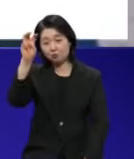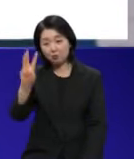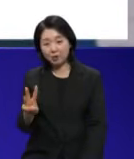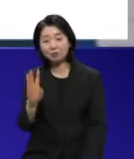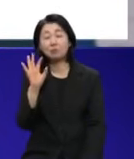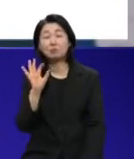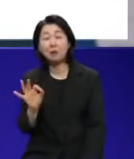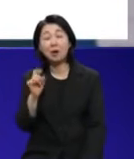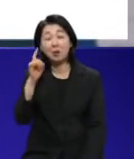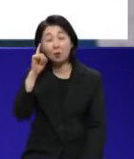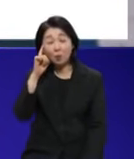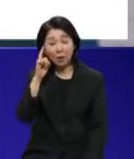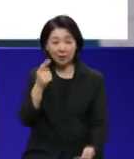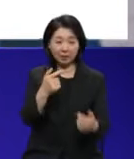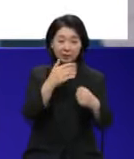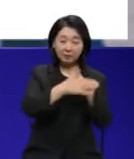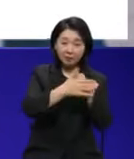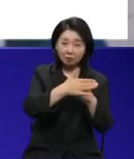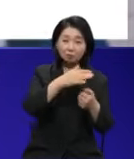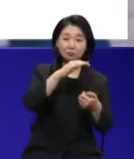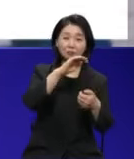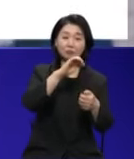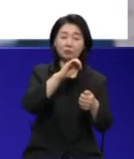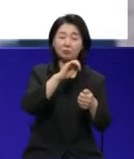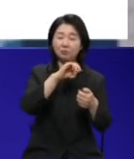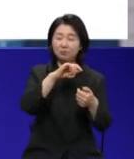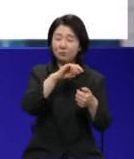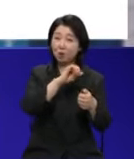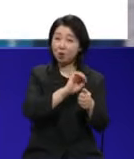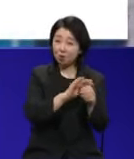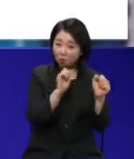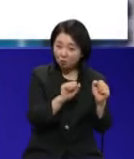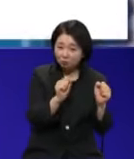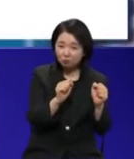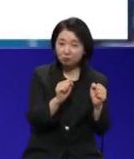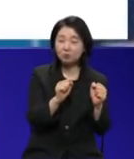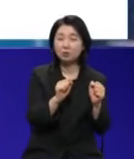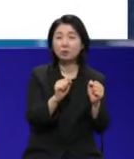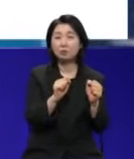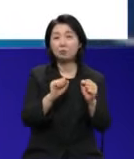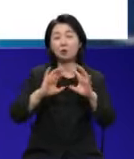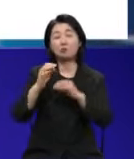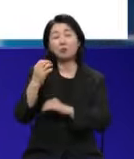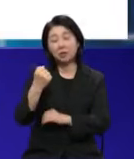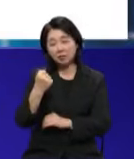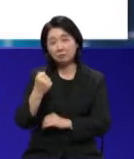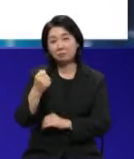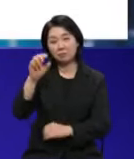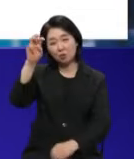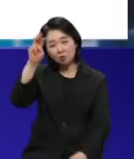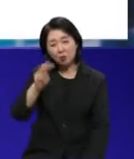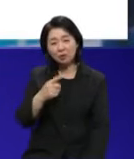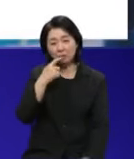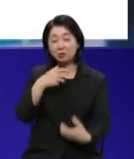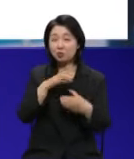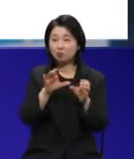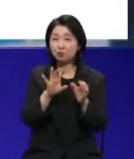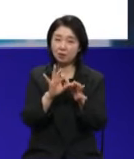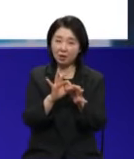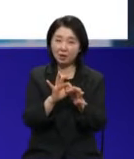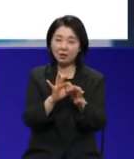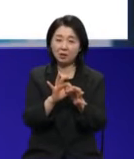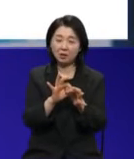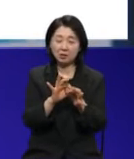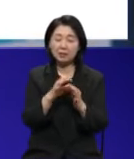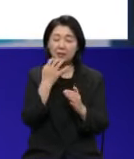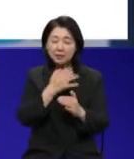뭐 대구경 은 그 국민의 힘 또 광주는 또 민주당이 가져갔습니다 그 지역에 어쨌든 색깔 자체는 변하지